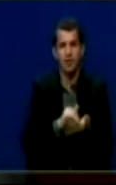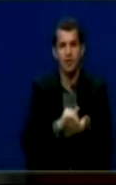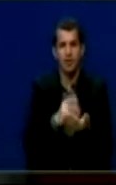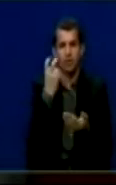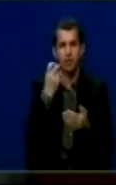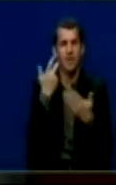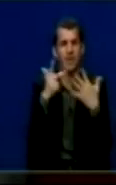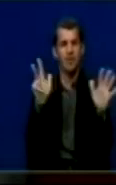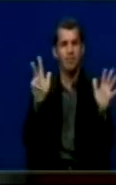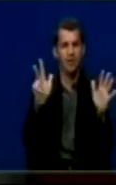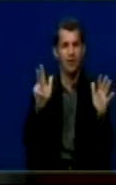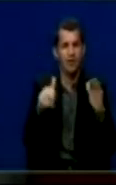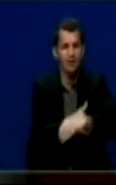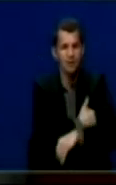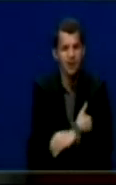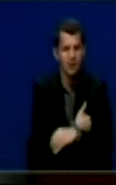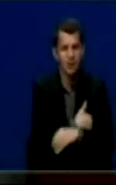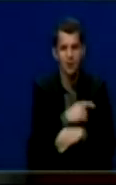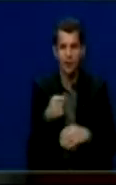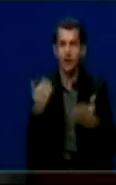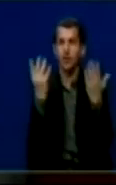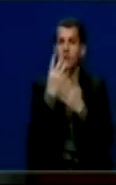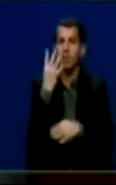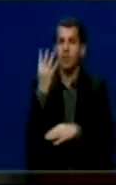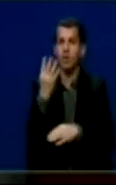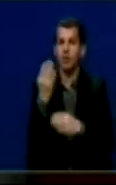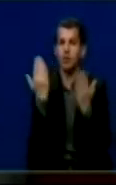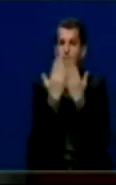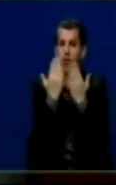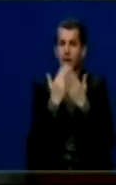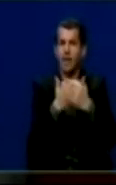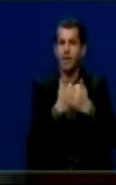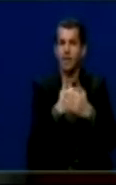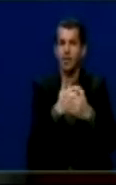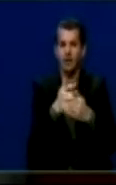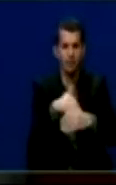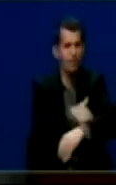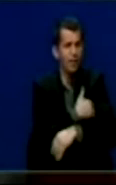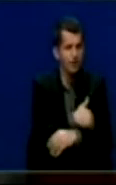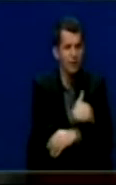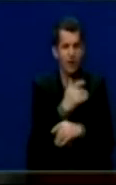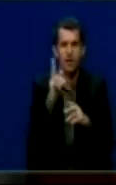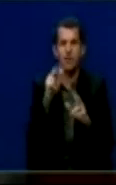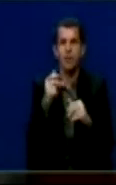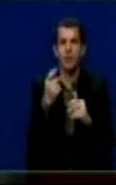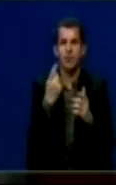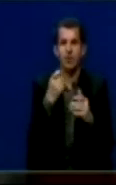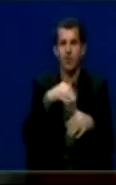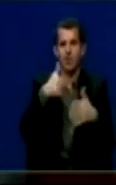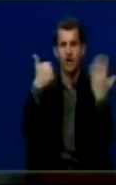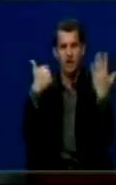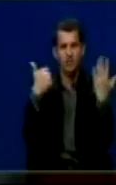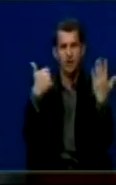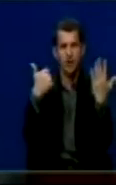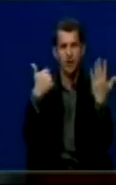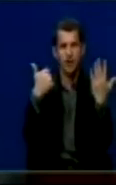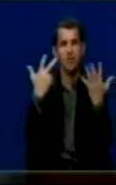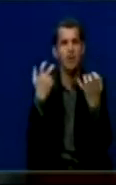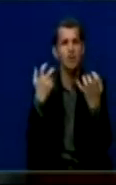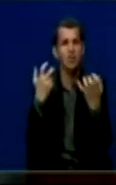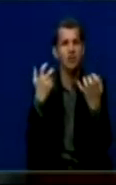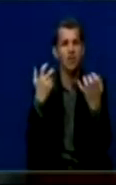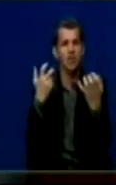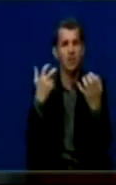295.218 nxënës, ndërkaq në 94 shkolla të mesme të larta mësimin i vijojnë 106.829 nxënës, dhe nuk ka dyshim